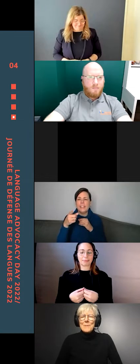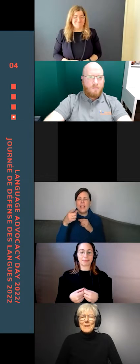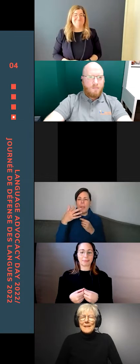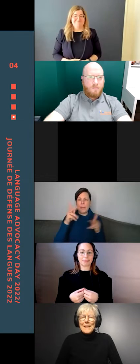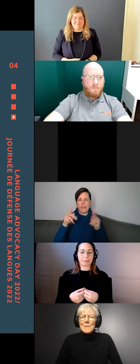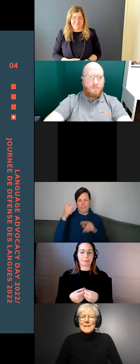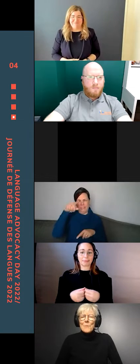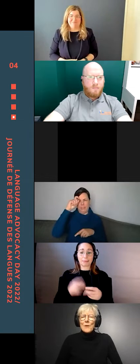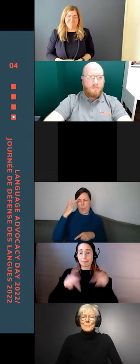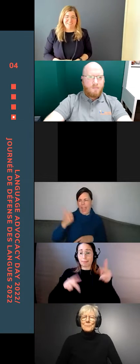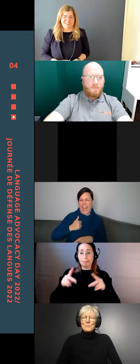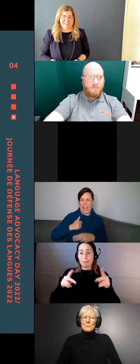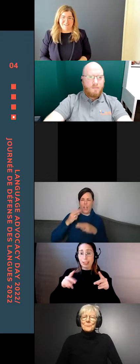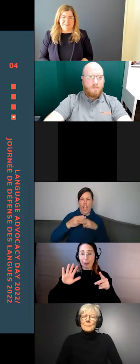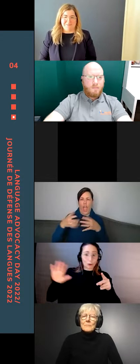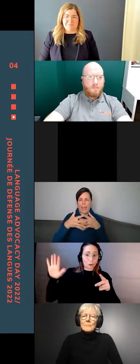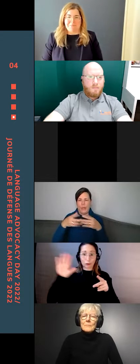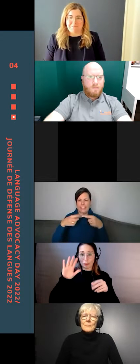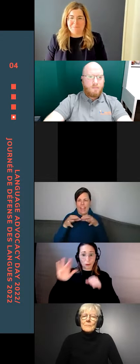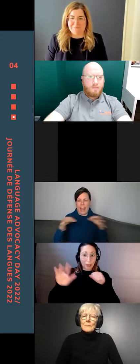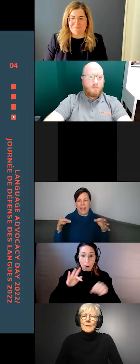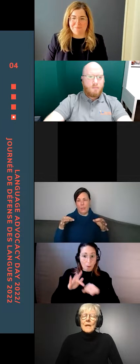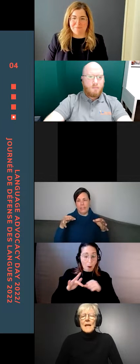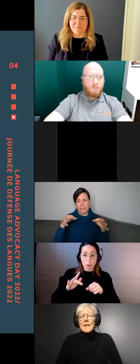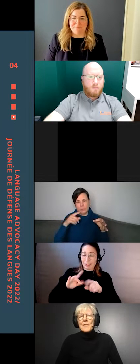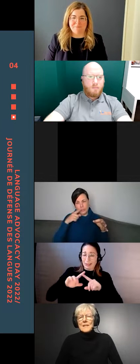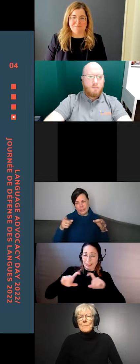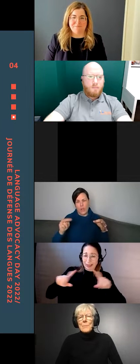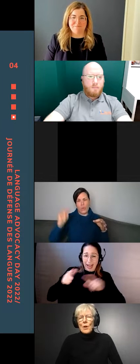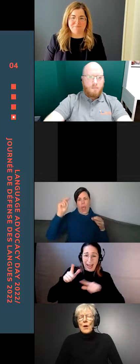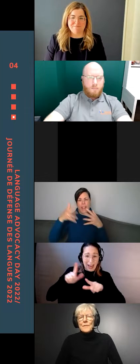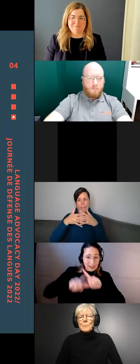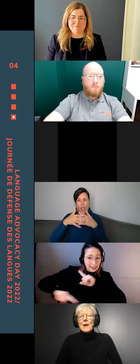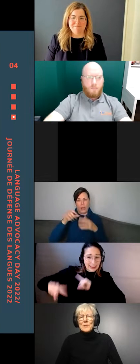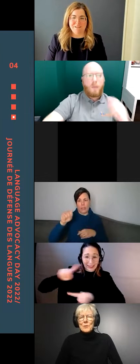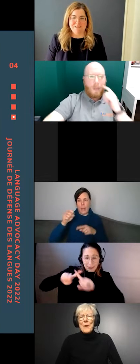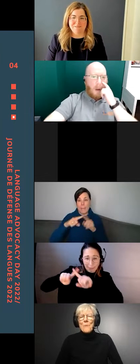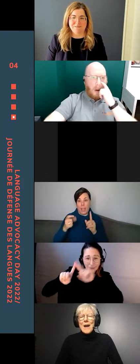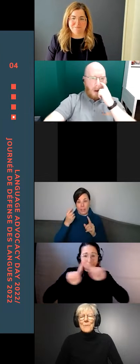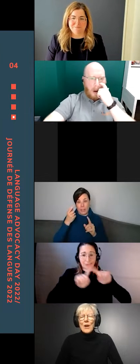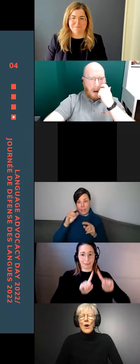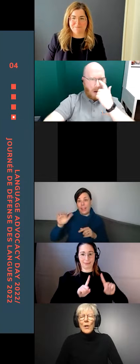Donc, tous les mondes du pays ont une différente ligne des signes.